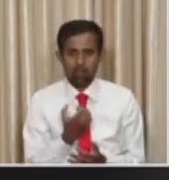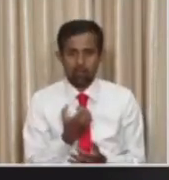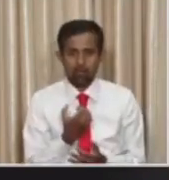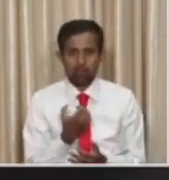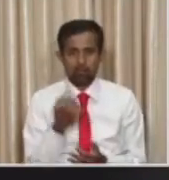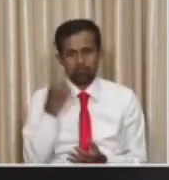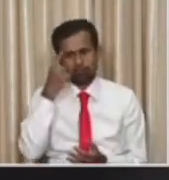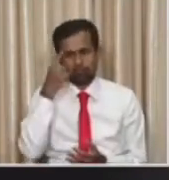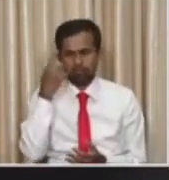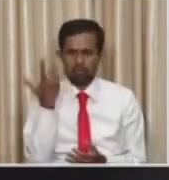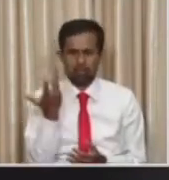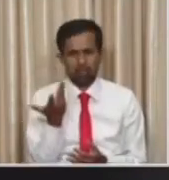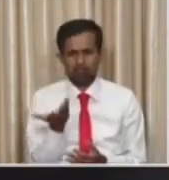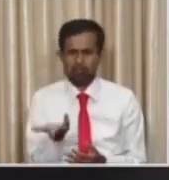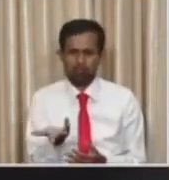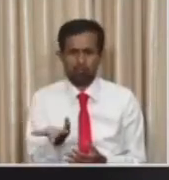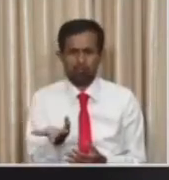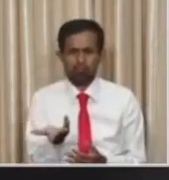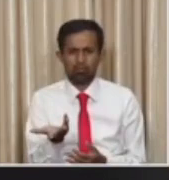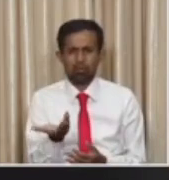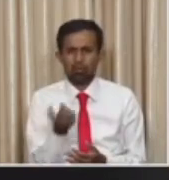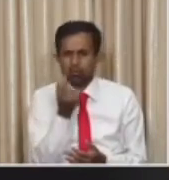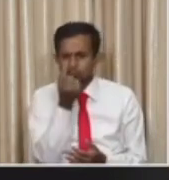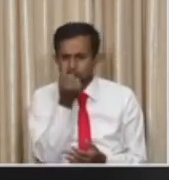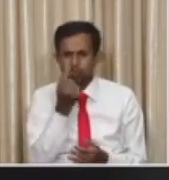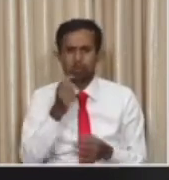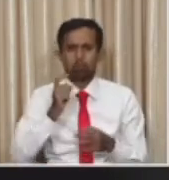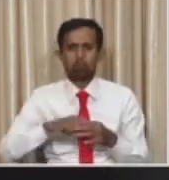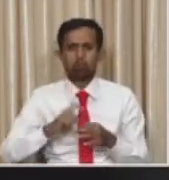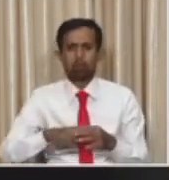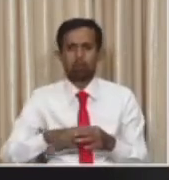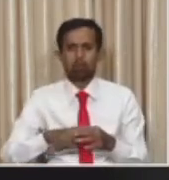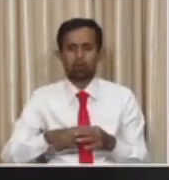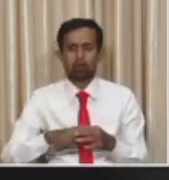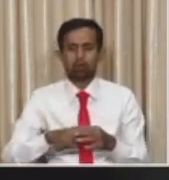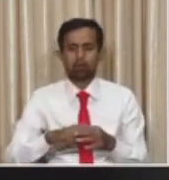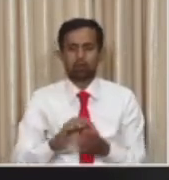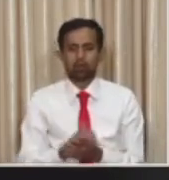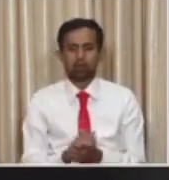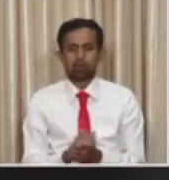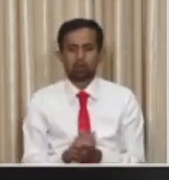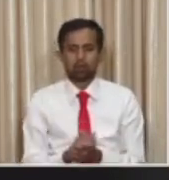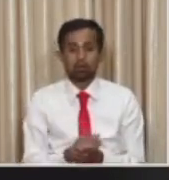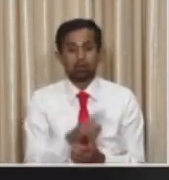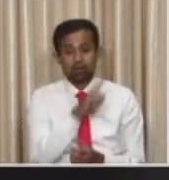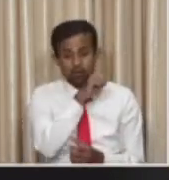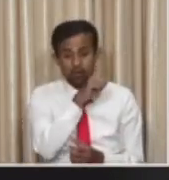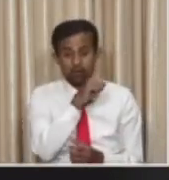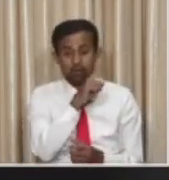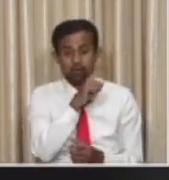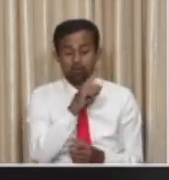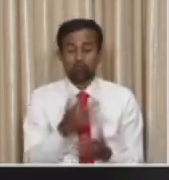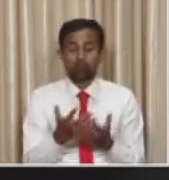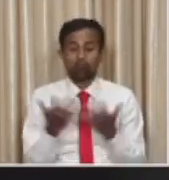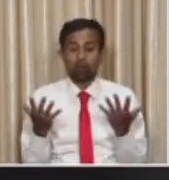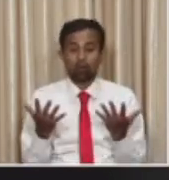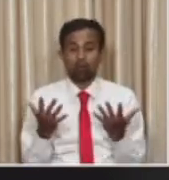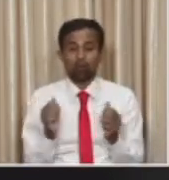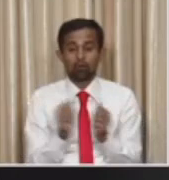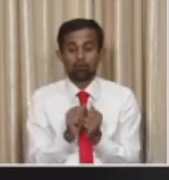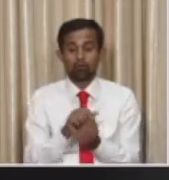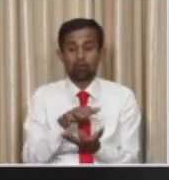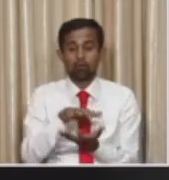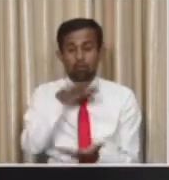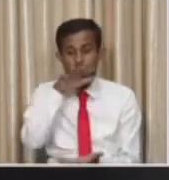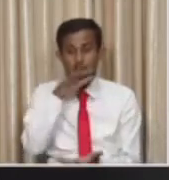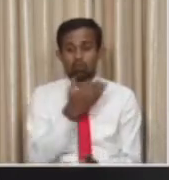man danne mona hetuwak hindada kiyala me podi kaarana sambandhe. Etakota etana ayata ඒ සම්බන්ධයෙන් විශාල වැඩ කොටසක්